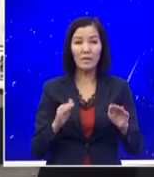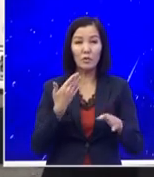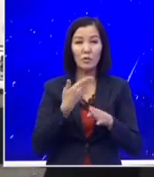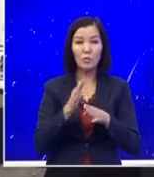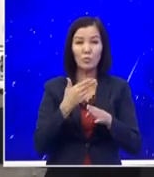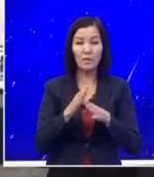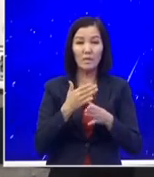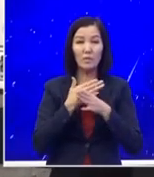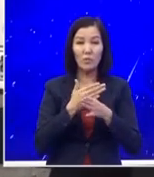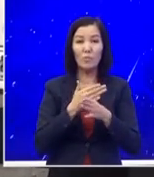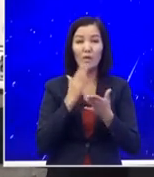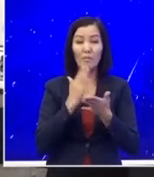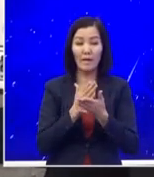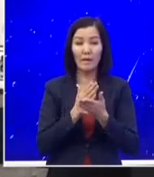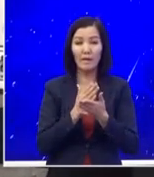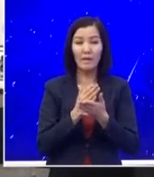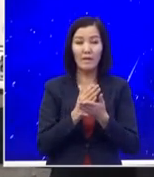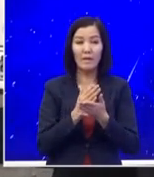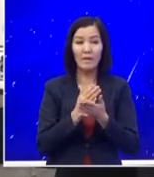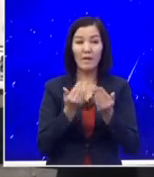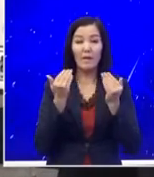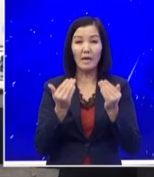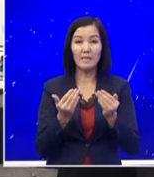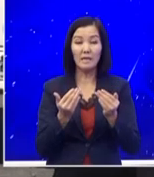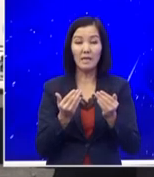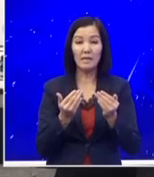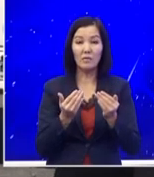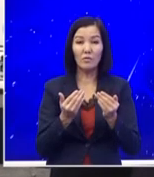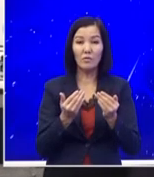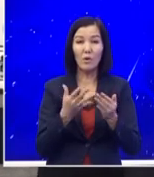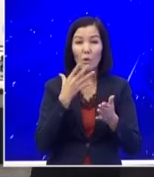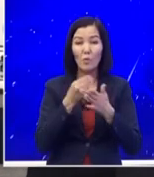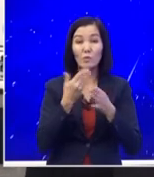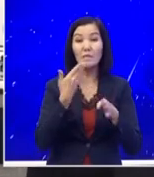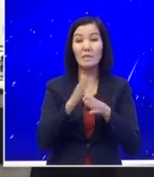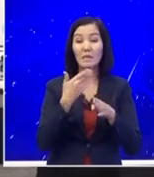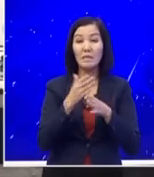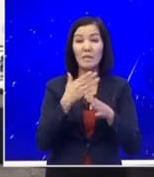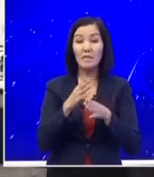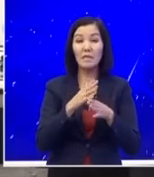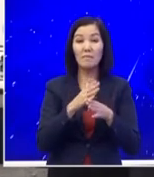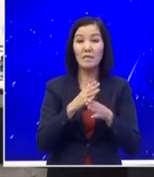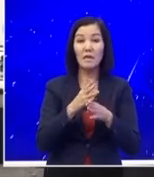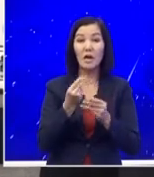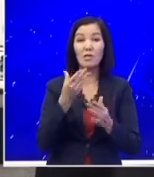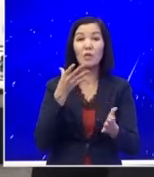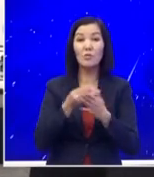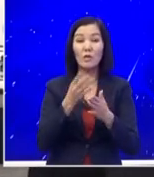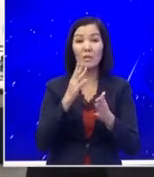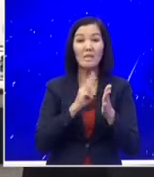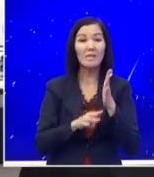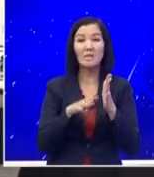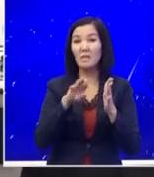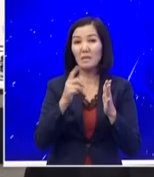бар, көмегі. Сонымен ғана біз шындығын айтқанда сонымен ғана өзіміздің кредитімізді жабамыз. Ал былай мына 80 теңгеге жаба